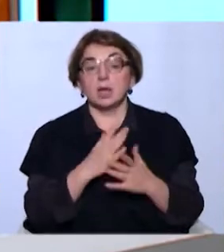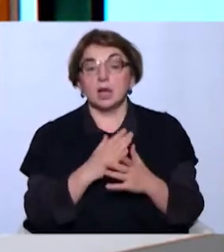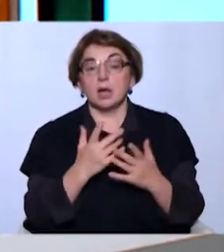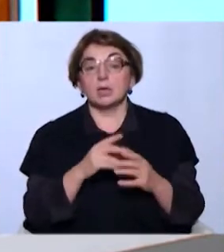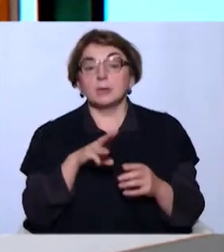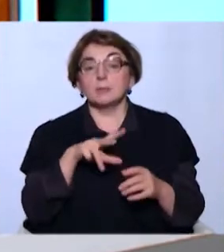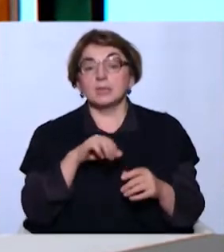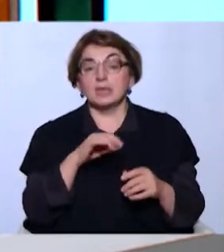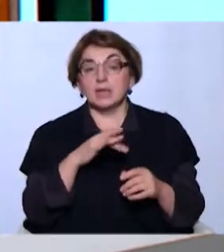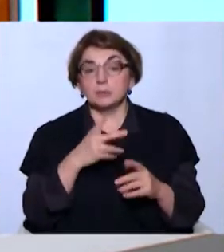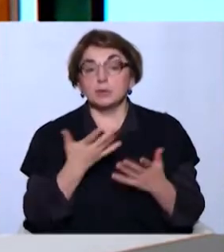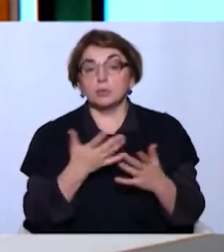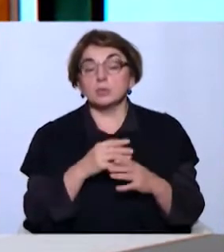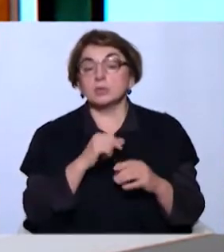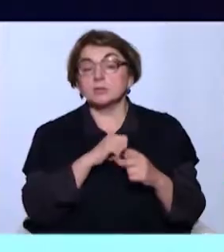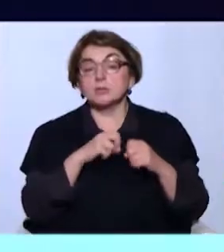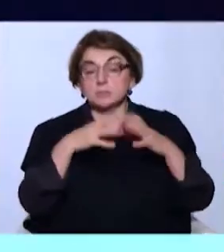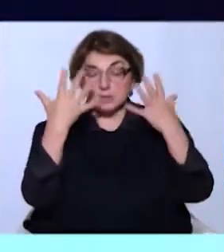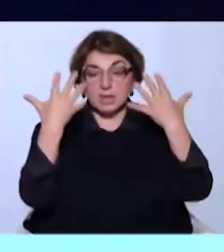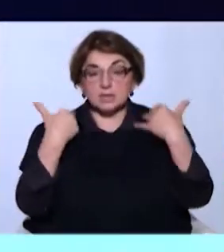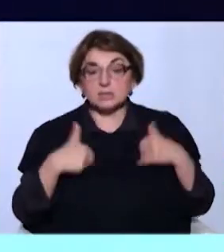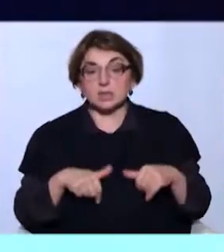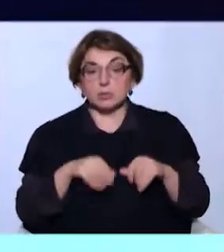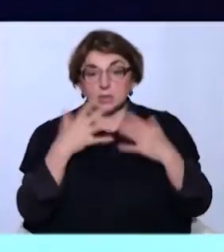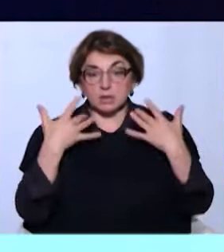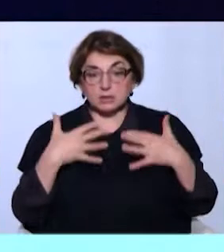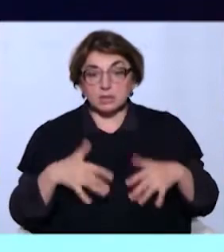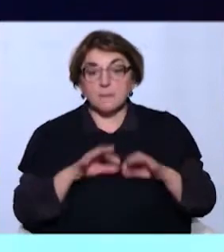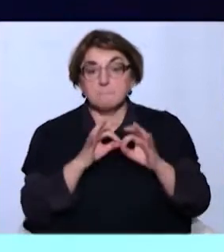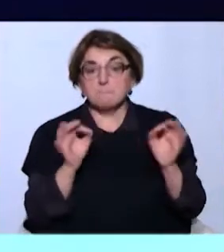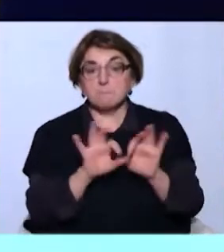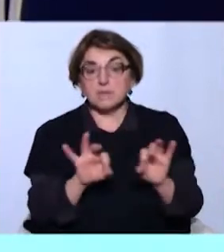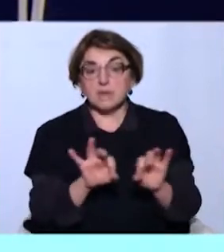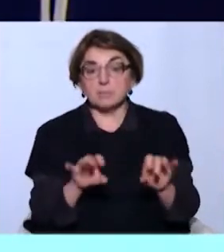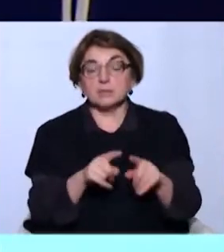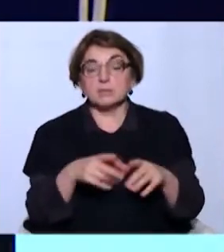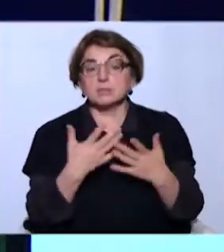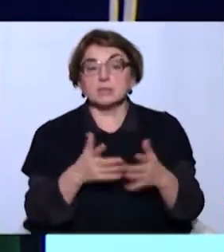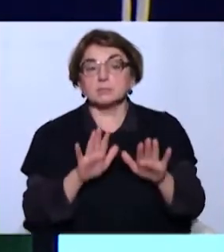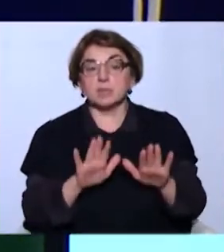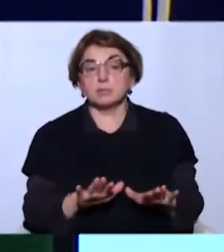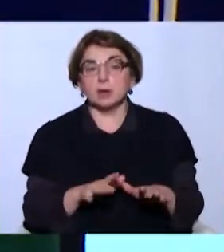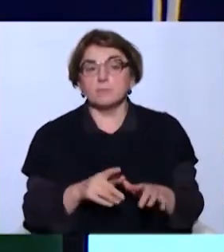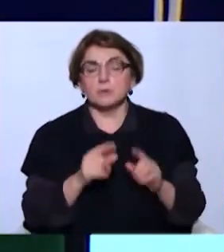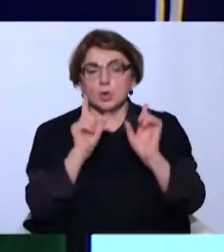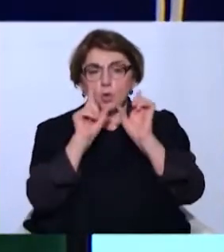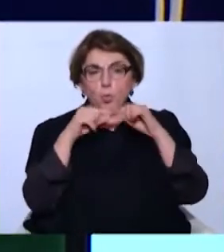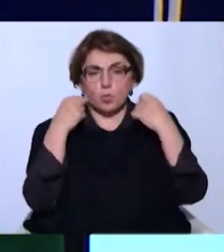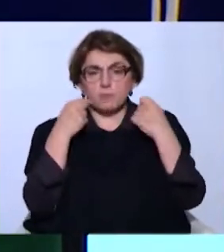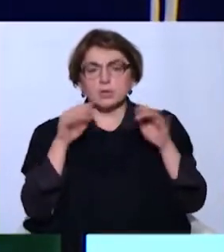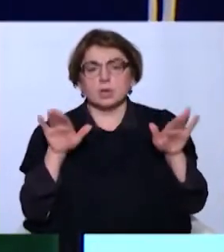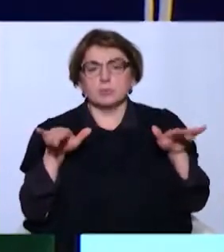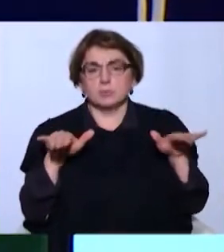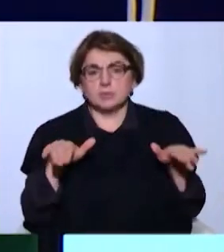არის მილები, რომლითაც დაქსელილია მთელი სხეული. ეს მილები მდებარეობს ულვაშებში,